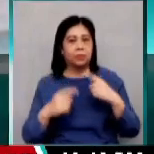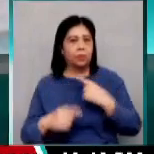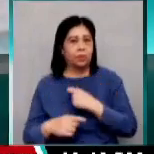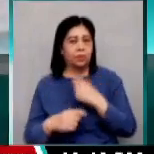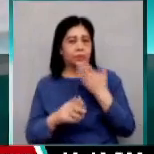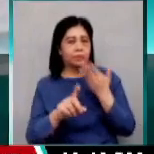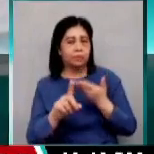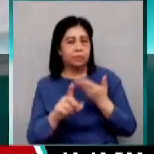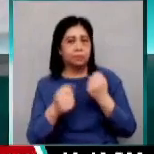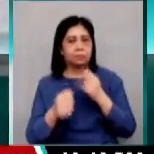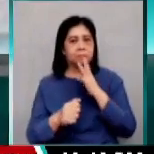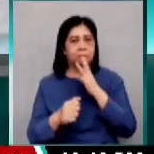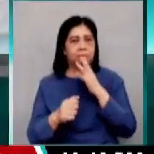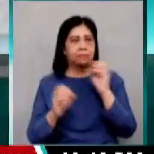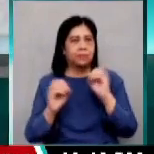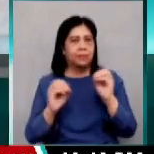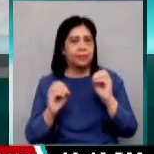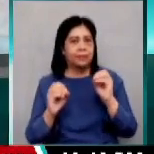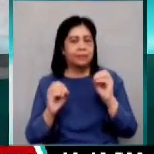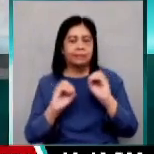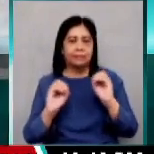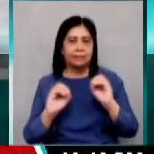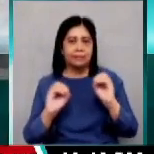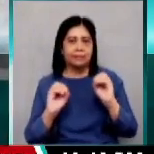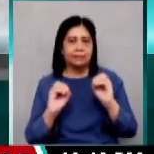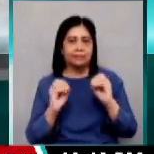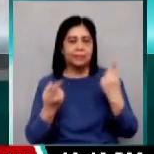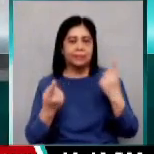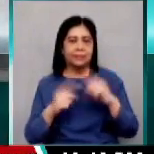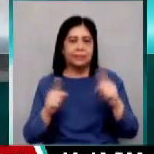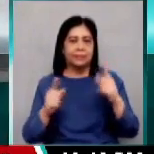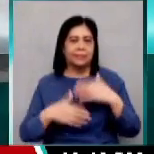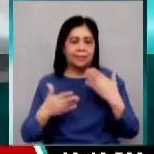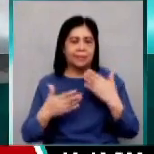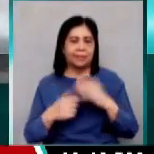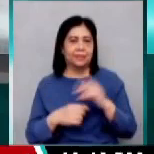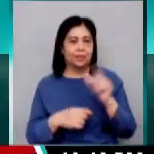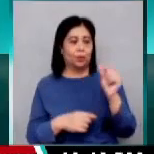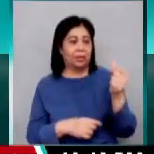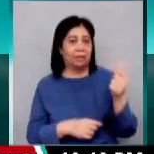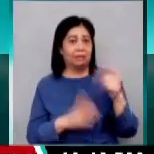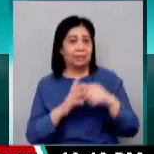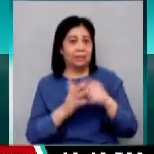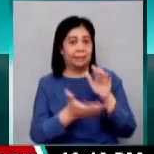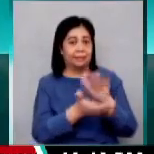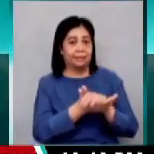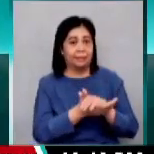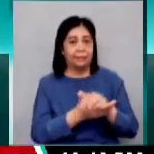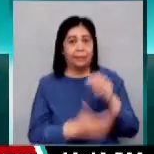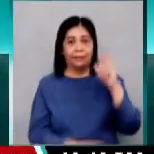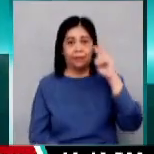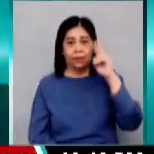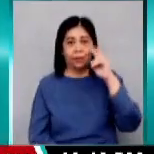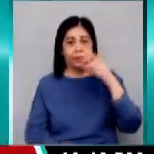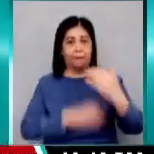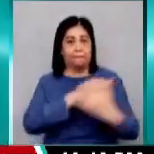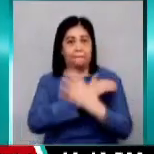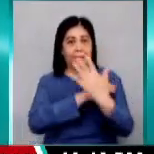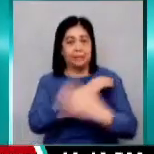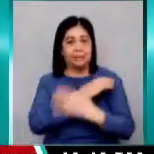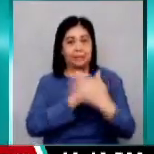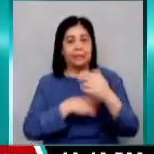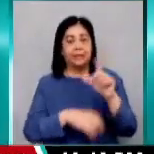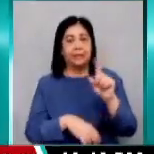of nothing but happiness." 2010 ikinasal sina Maggie at Victor sa isang beach sa Legazpi City,